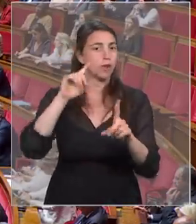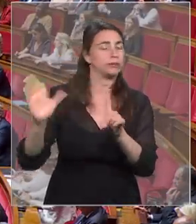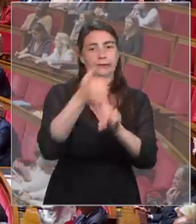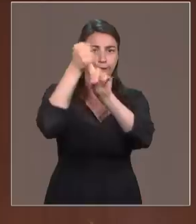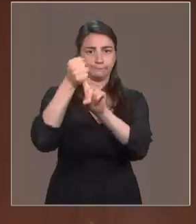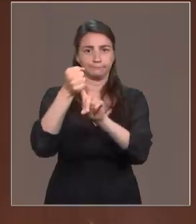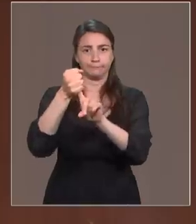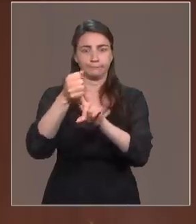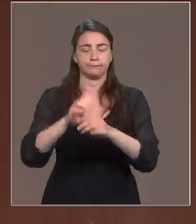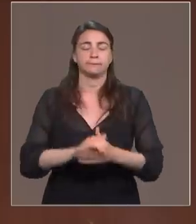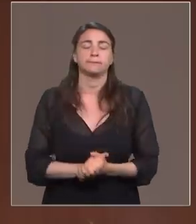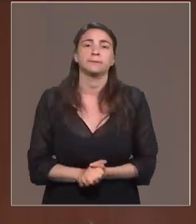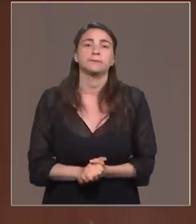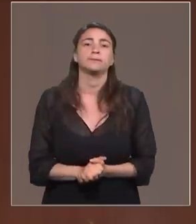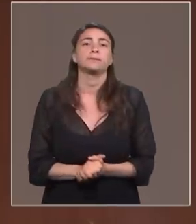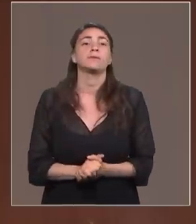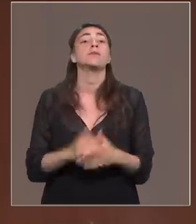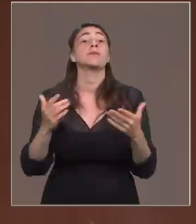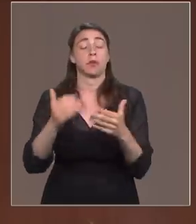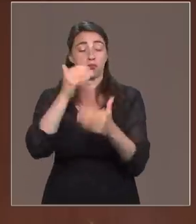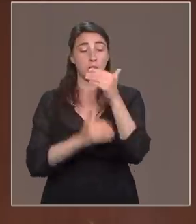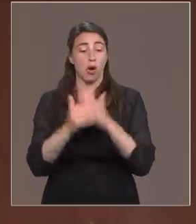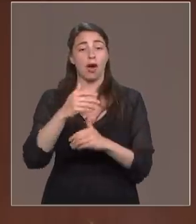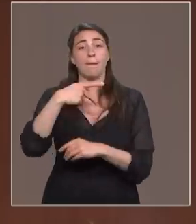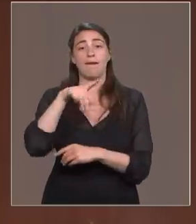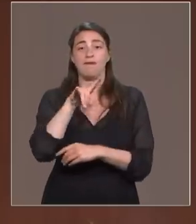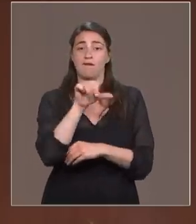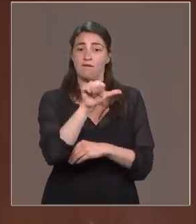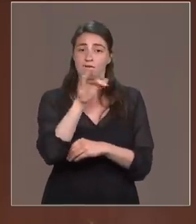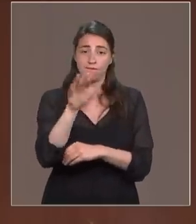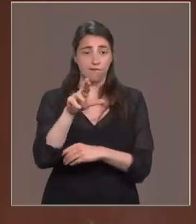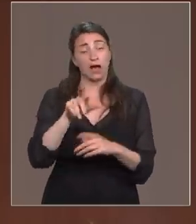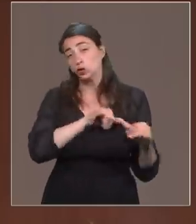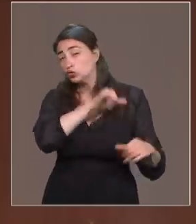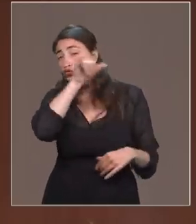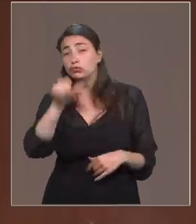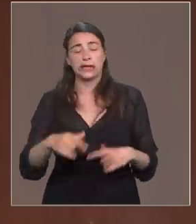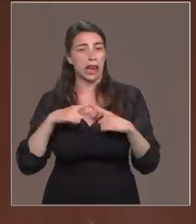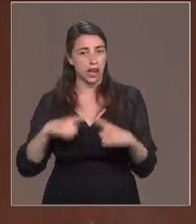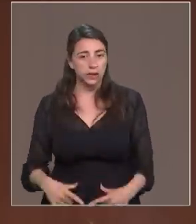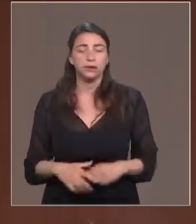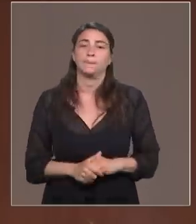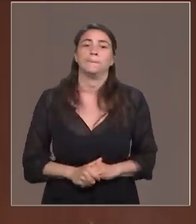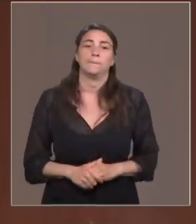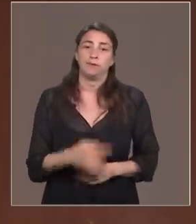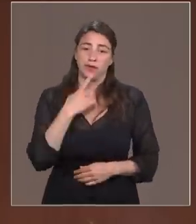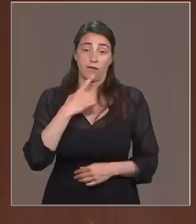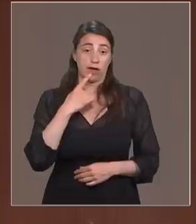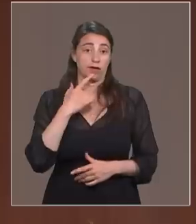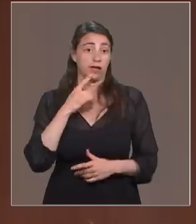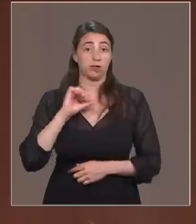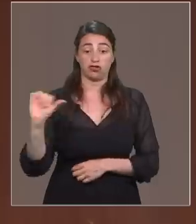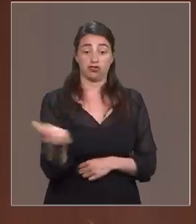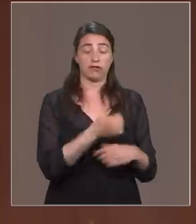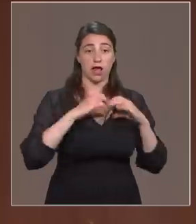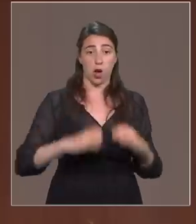Nous allons étendre le programme phare au lycée. Nous allons désigner dès la rentrée dans chaque collège un adulte référent